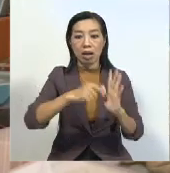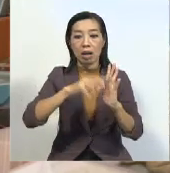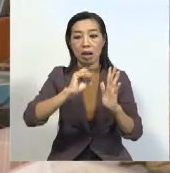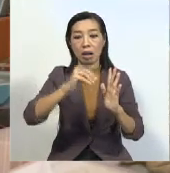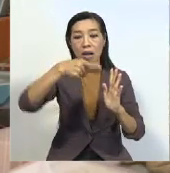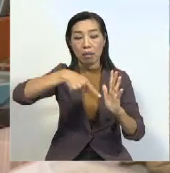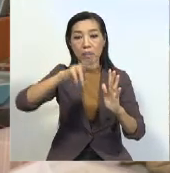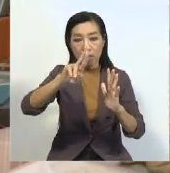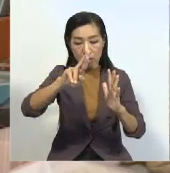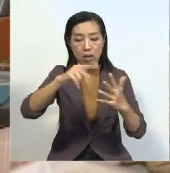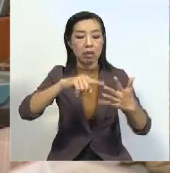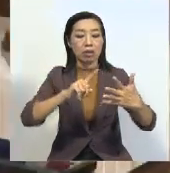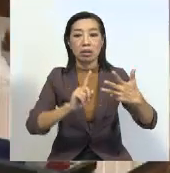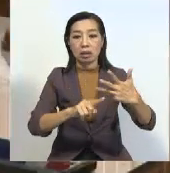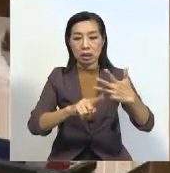ไส